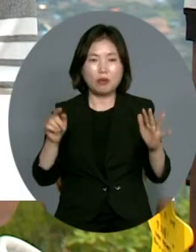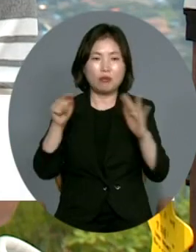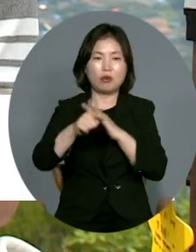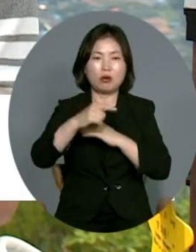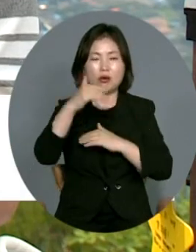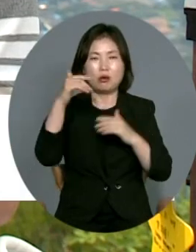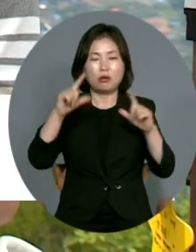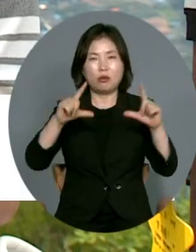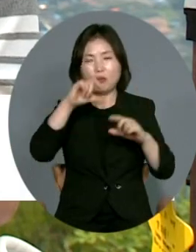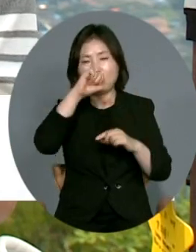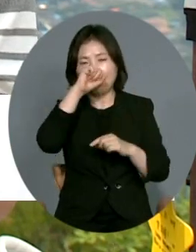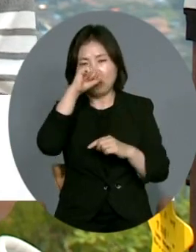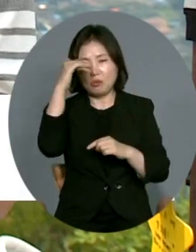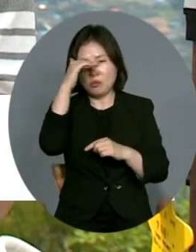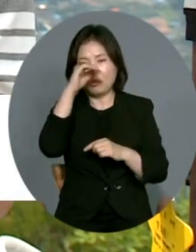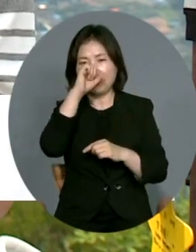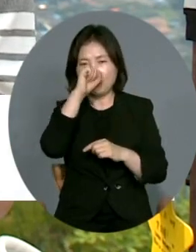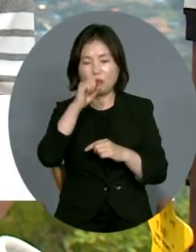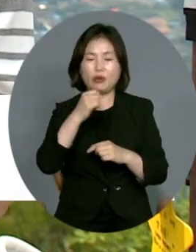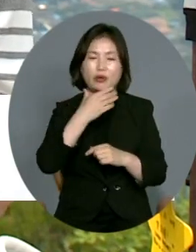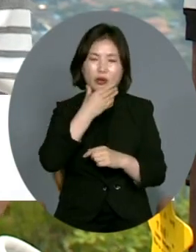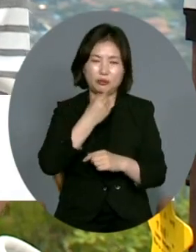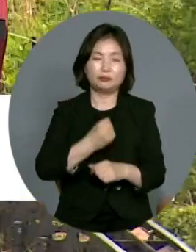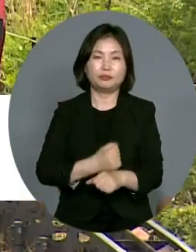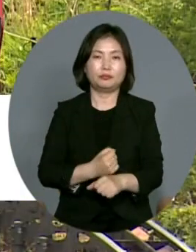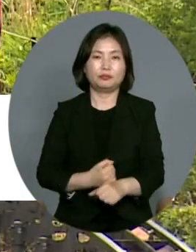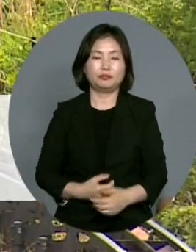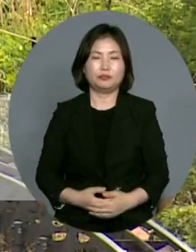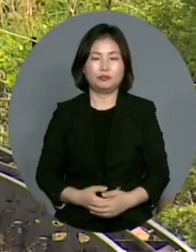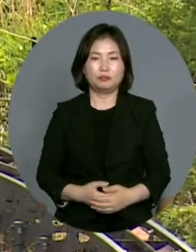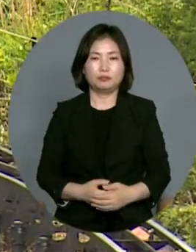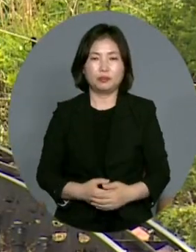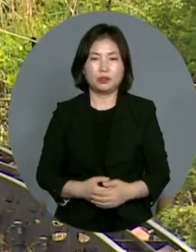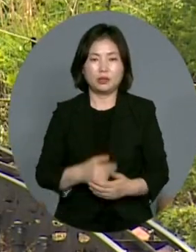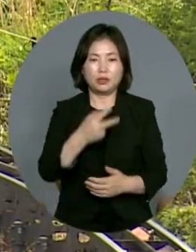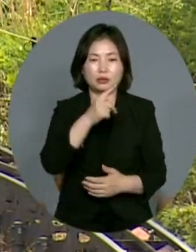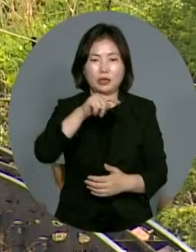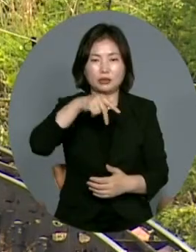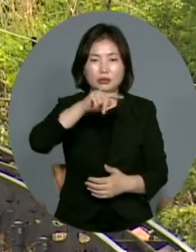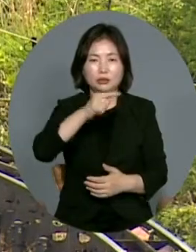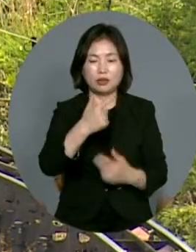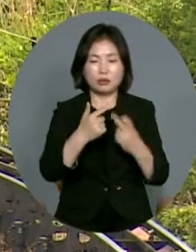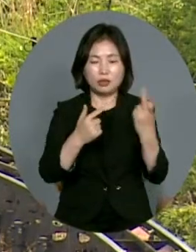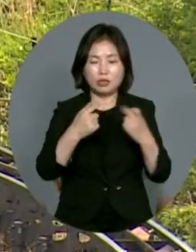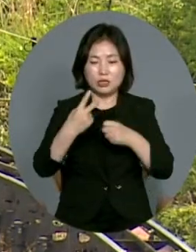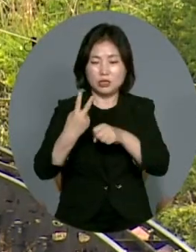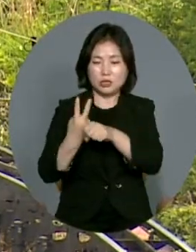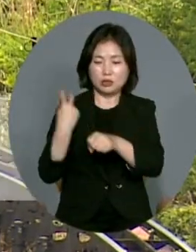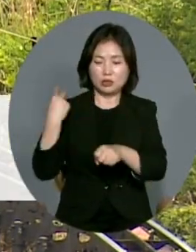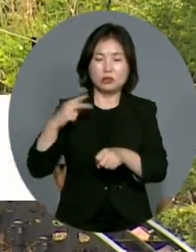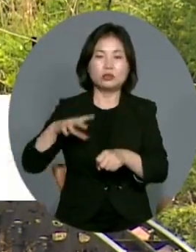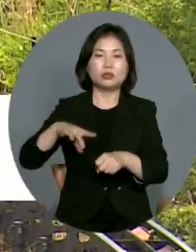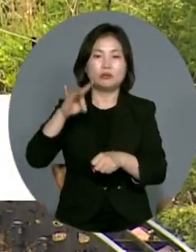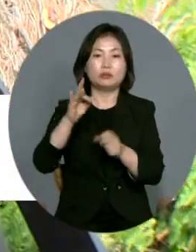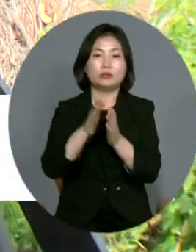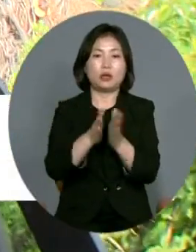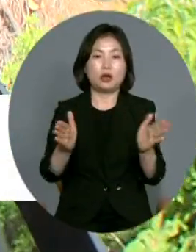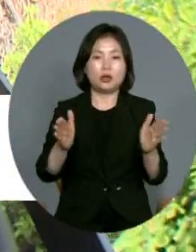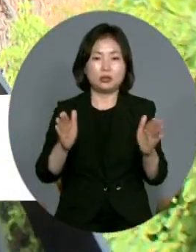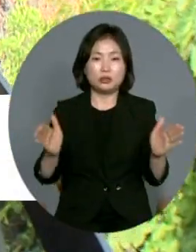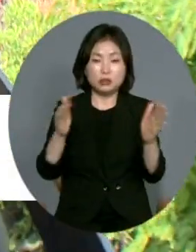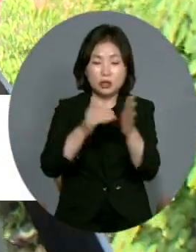너무 좋아서 여야 하면서 떠 행복했습니다 단산 모노레일은 2년 전 첫 운행을 시작한 후